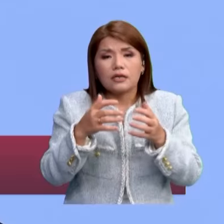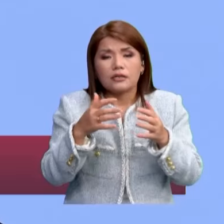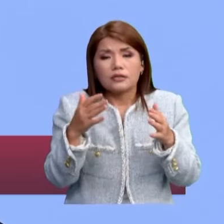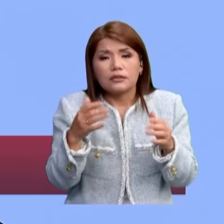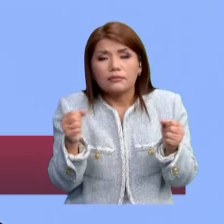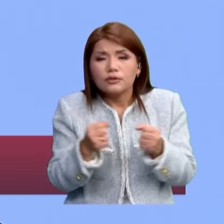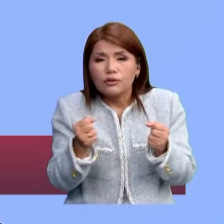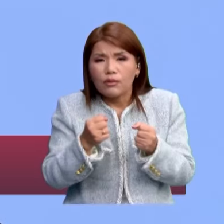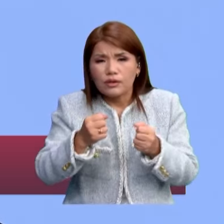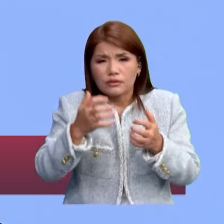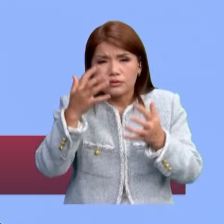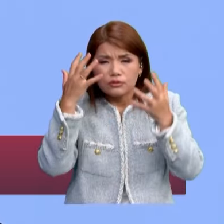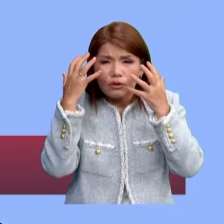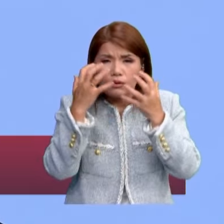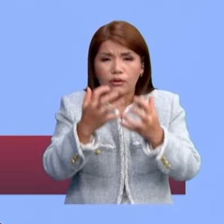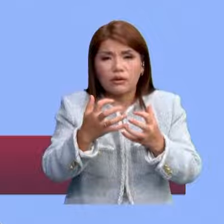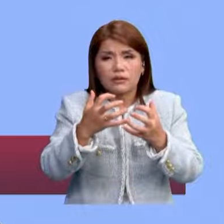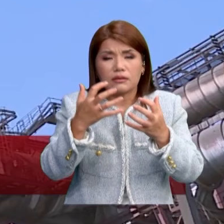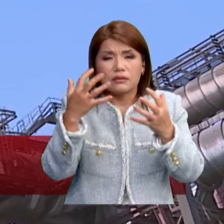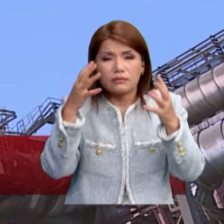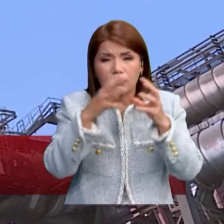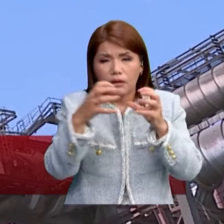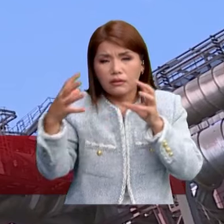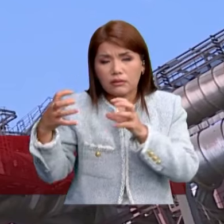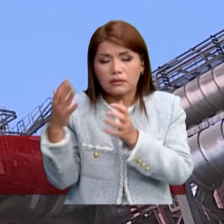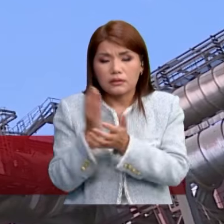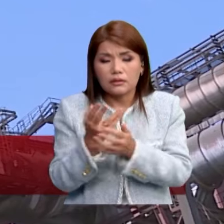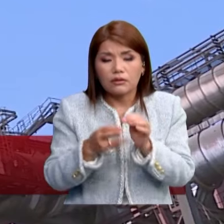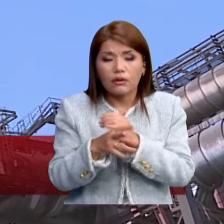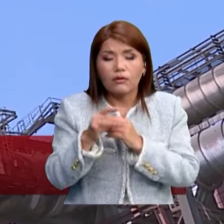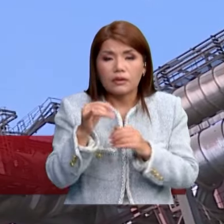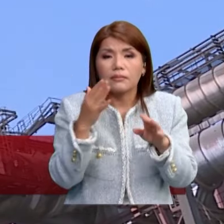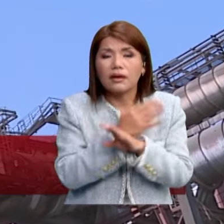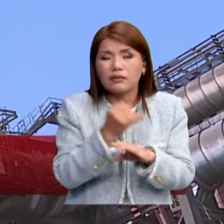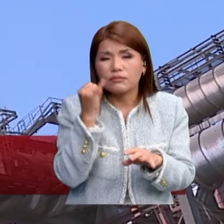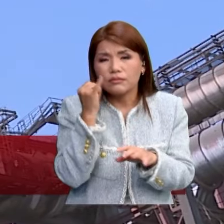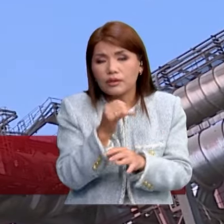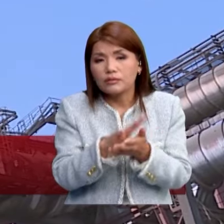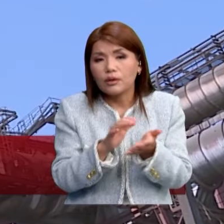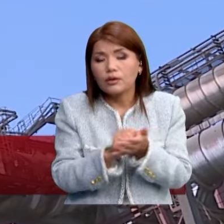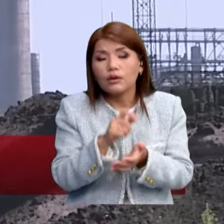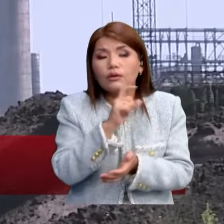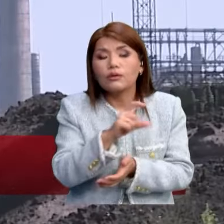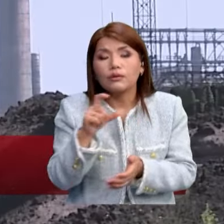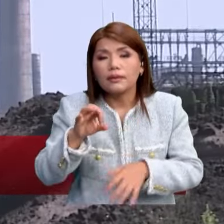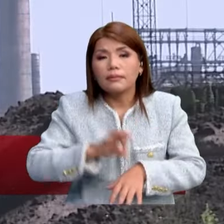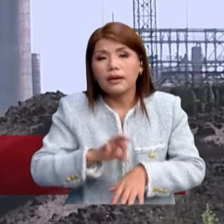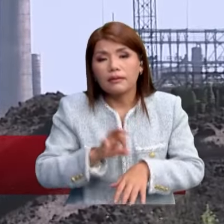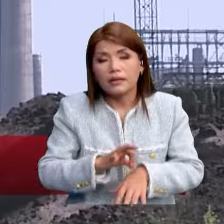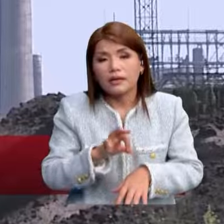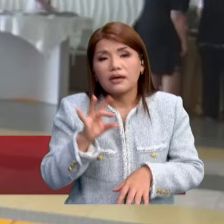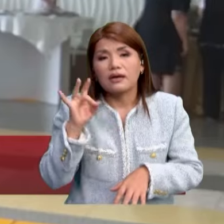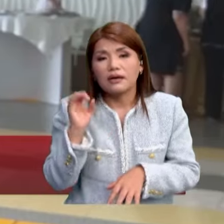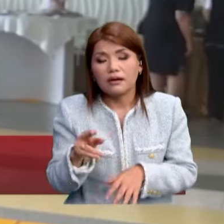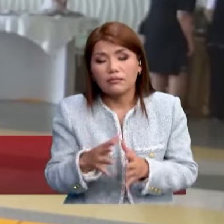черный дождь. По словам жителей, нуждается в кардинальных экологических проектах. Из-за плохой экологии среди горожан растет количество